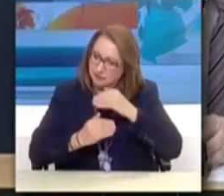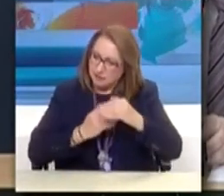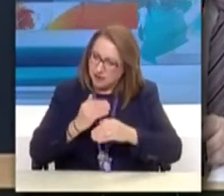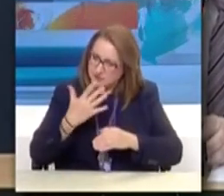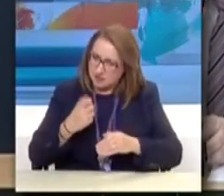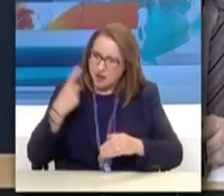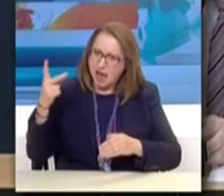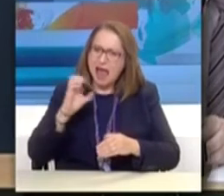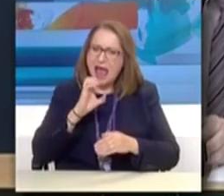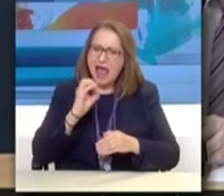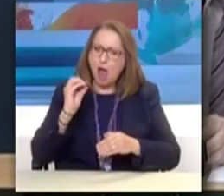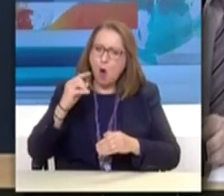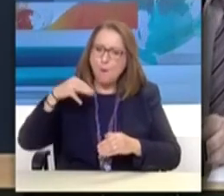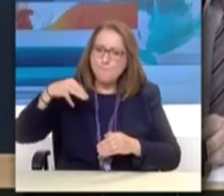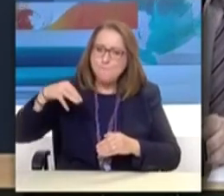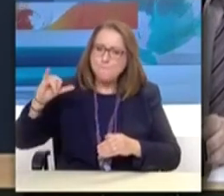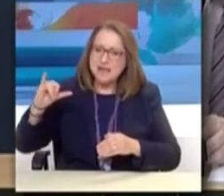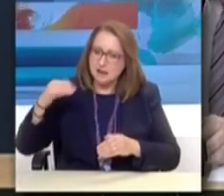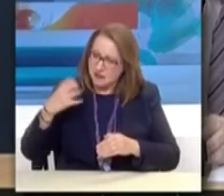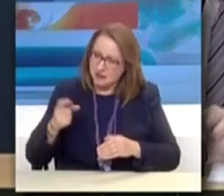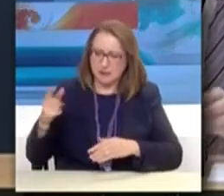αυτή η διαδικασία.